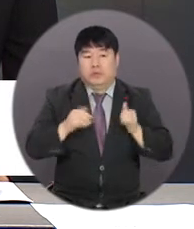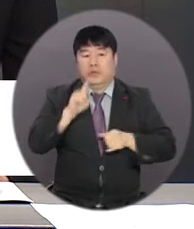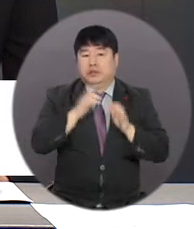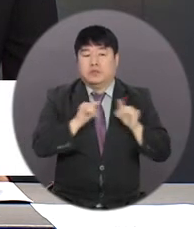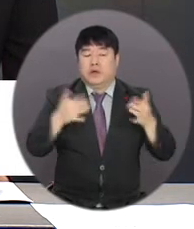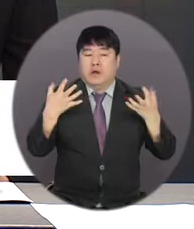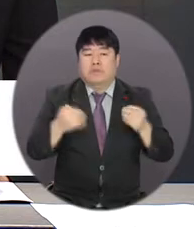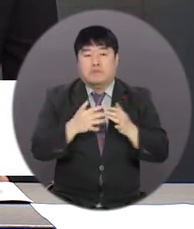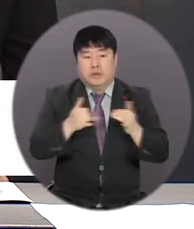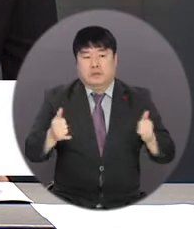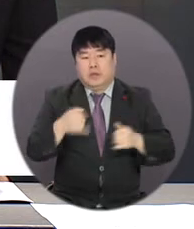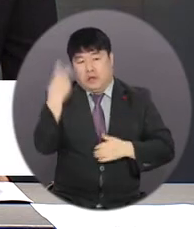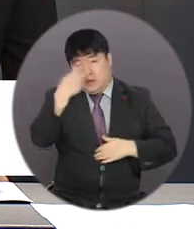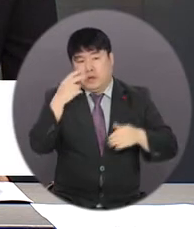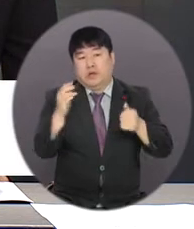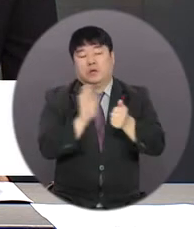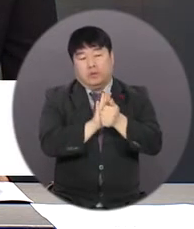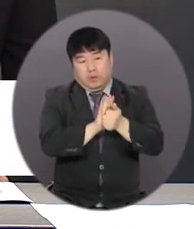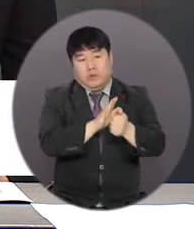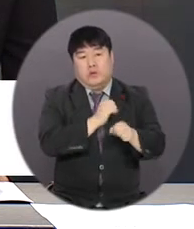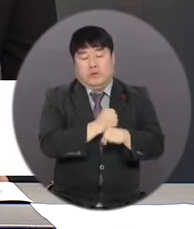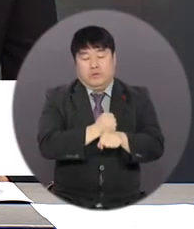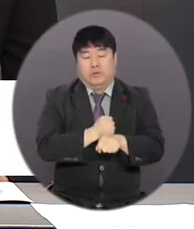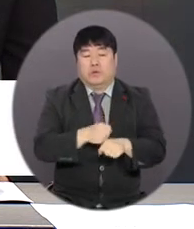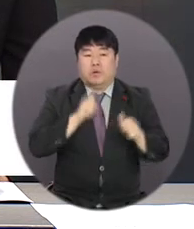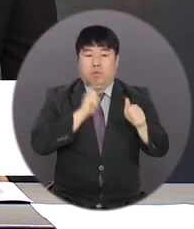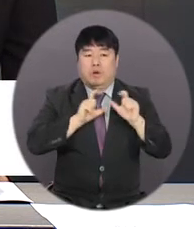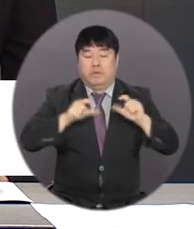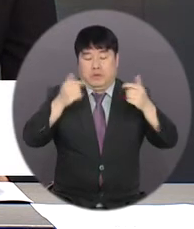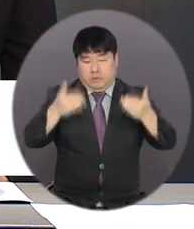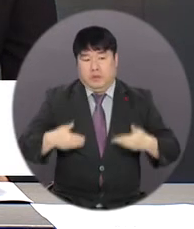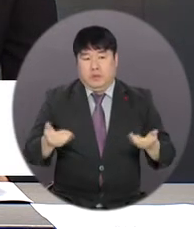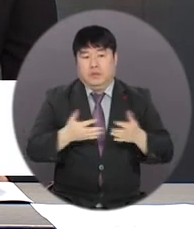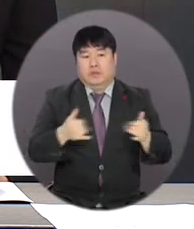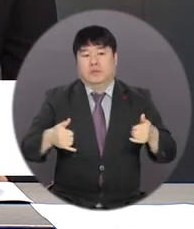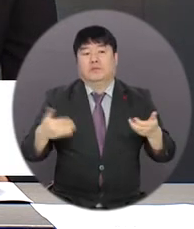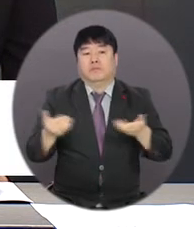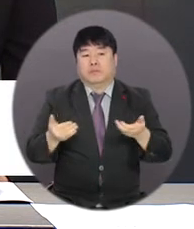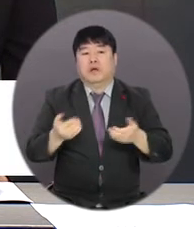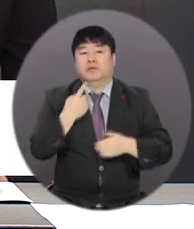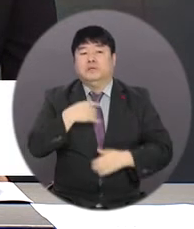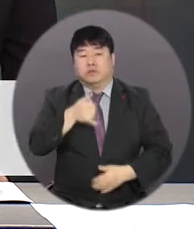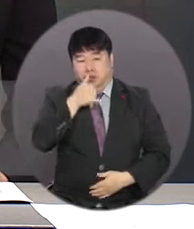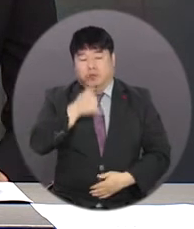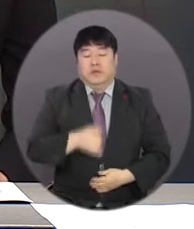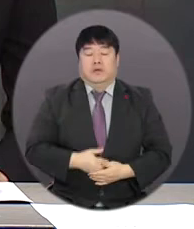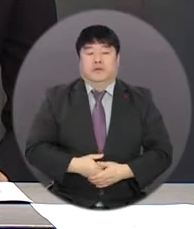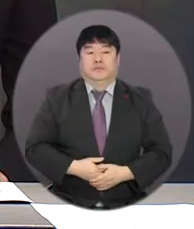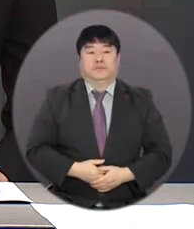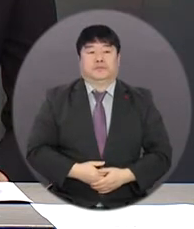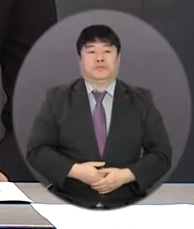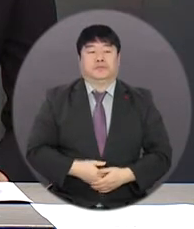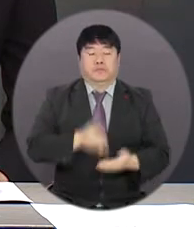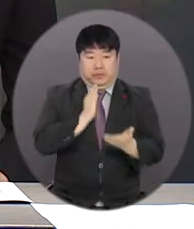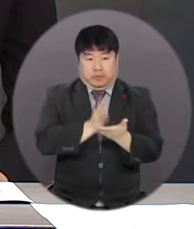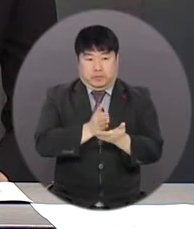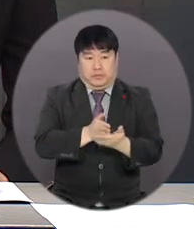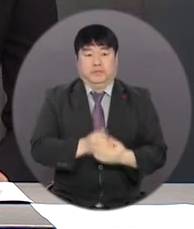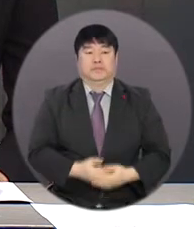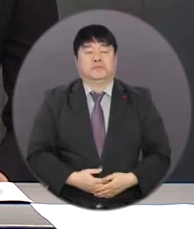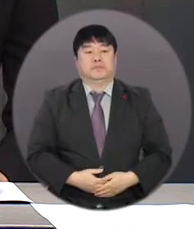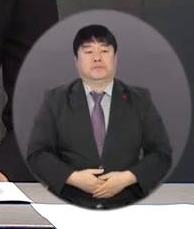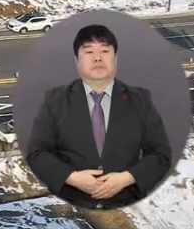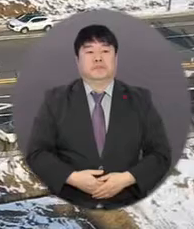명의 입소자를 돌보는가 하면 심지어 확진 판정을 받은 직원이 근무를 한 일까지 있었습니다. 우정훈 기자가 취재했습니다.